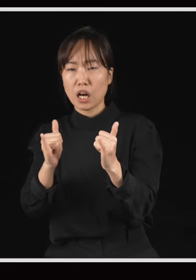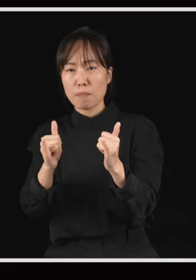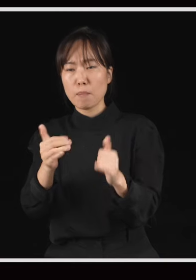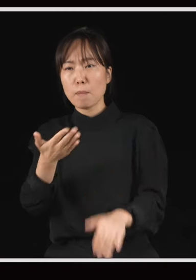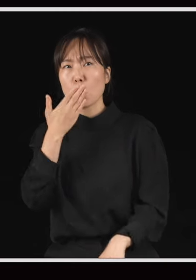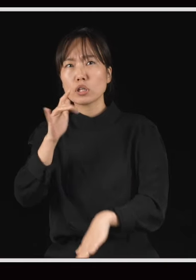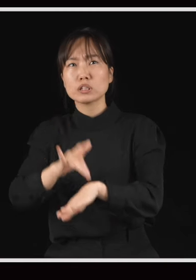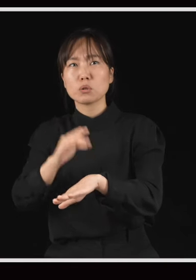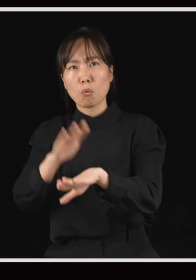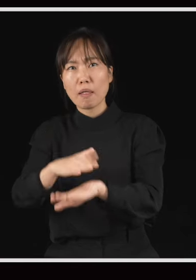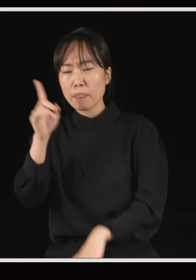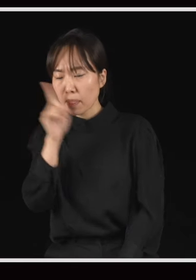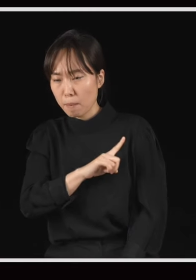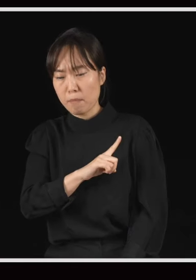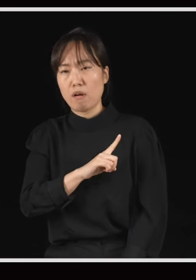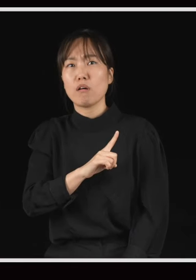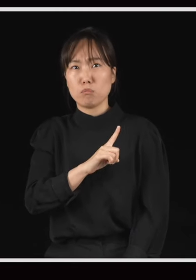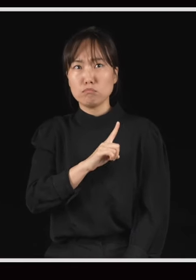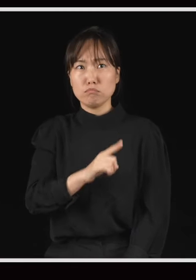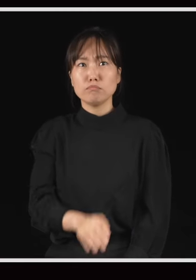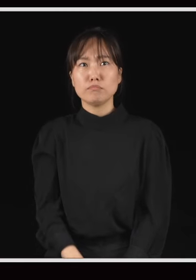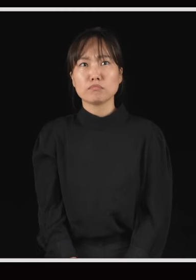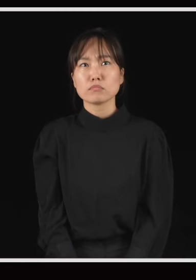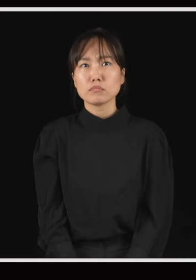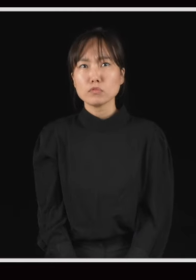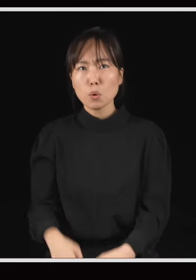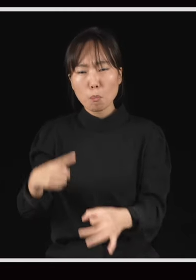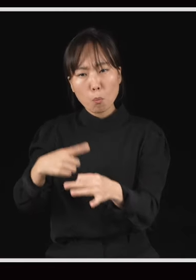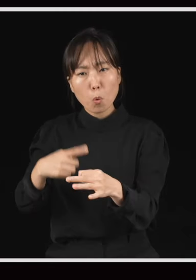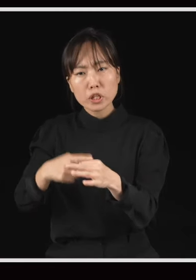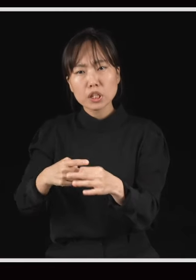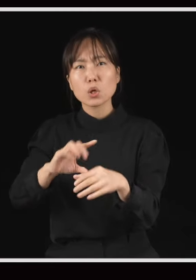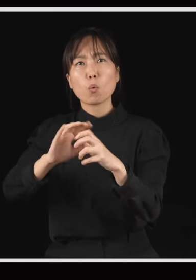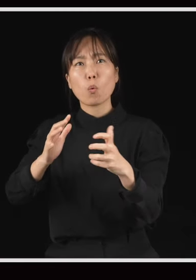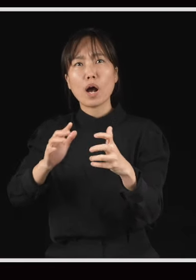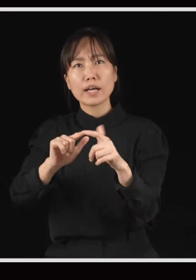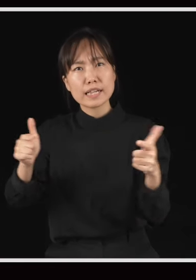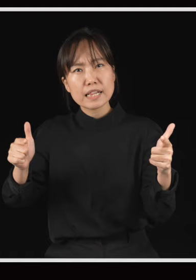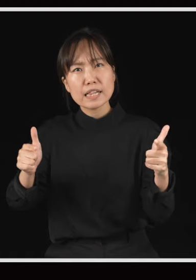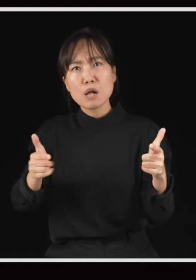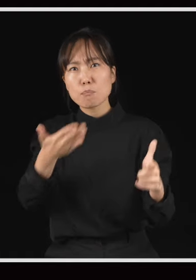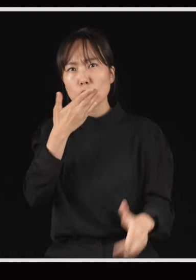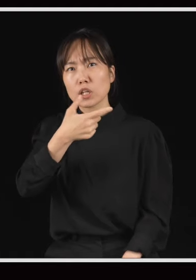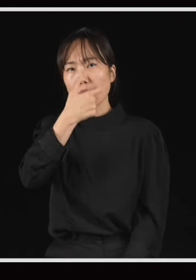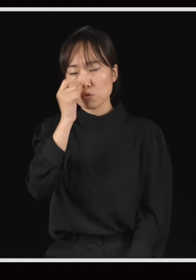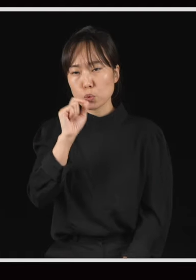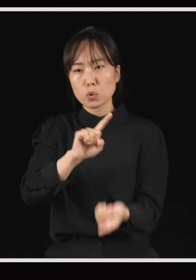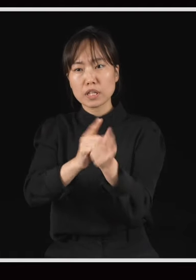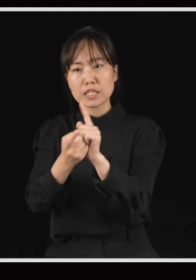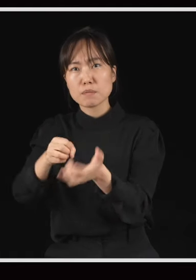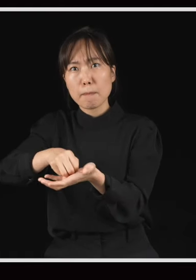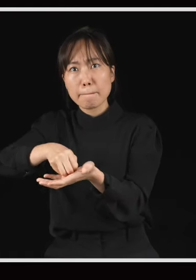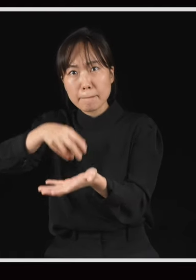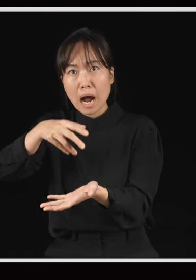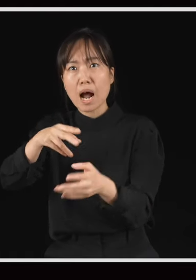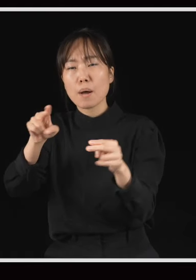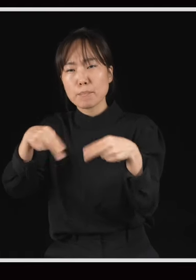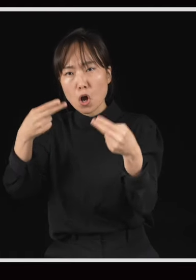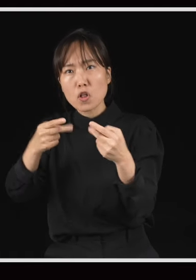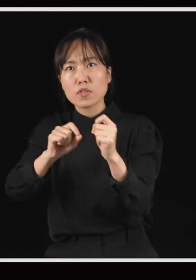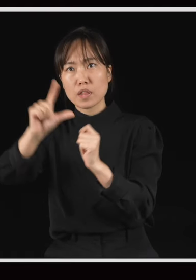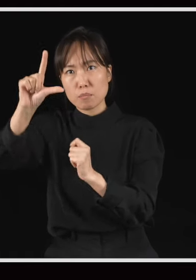40대는 식생활 섭취 지수가 굉장히 나쁩니다. 잡곡 섭취도 나쁘고요. 과일 섭취도 나쁘고 탄수화물에서 많은